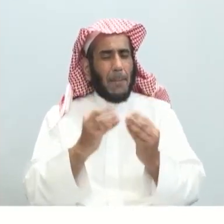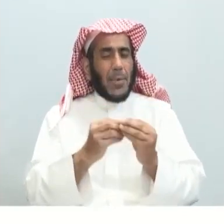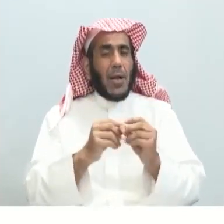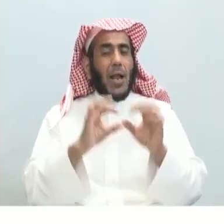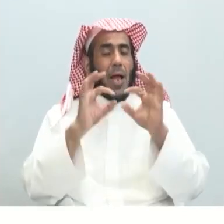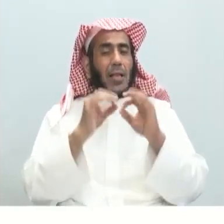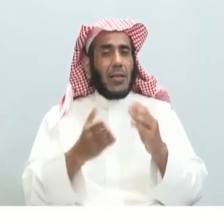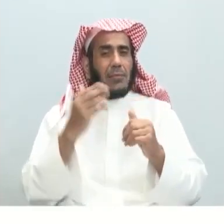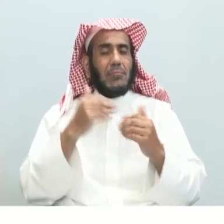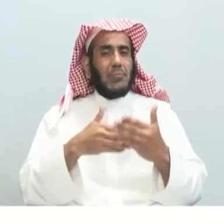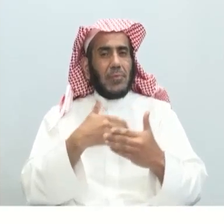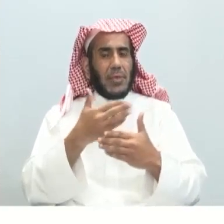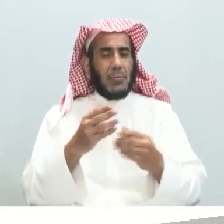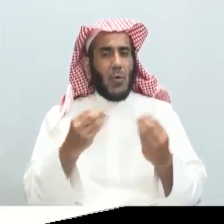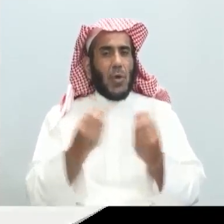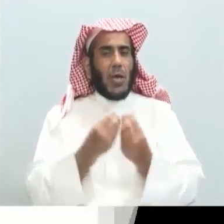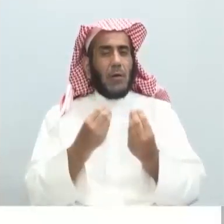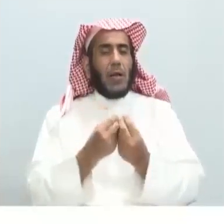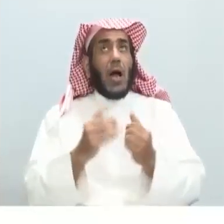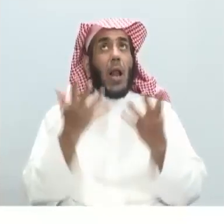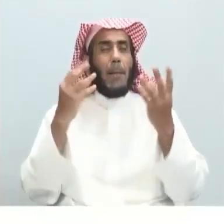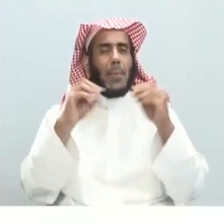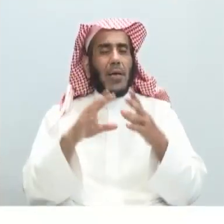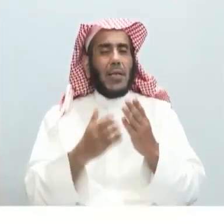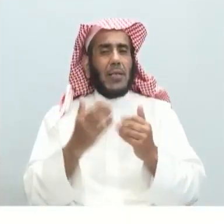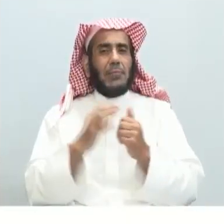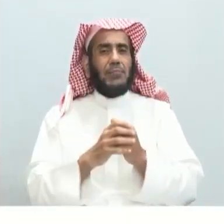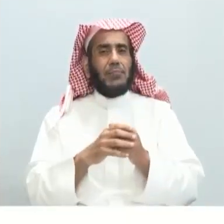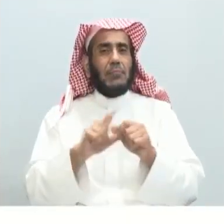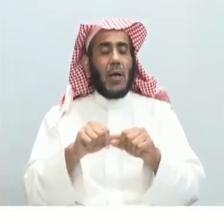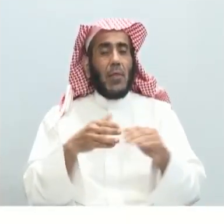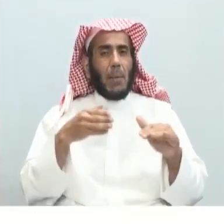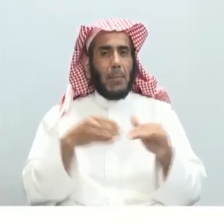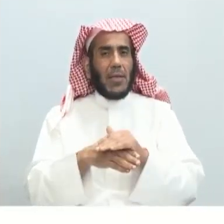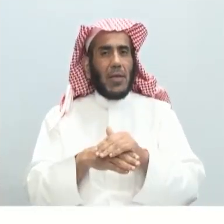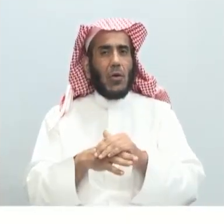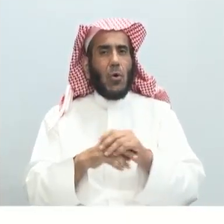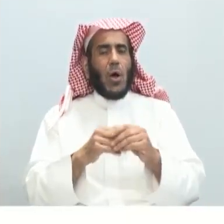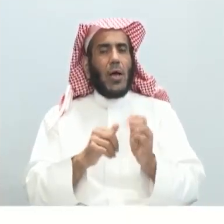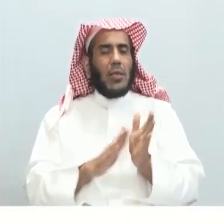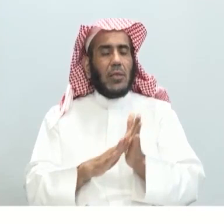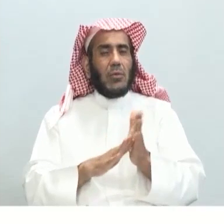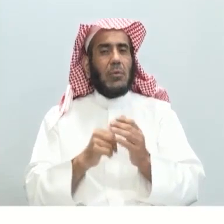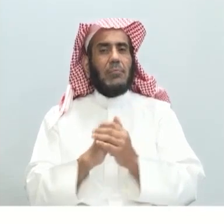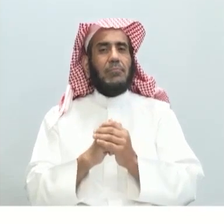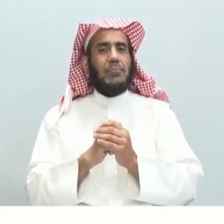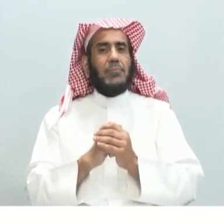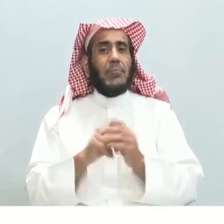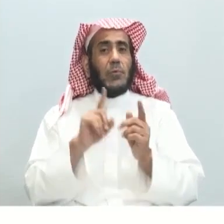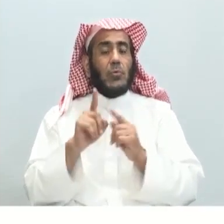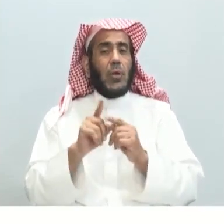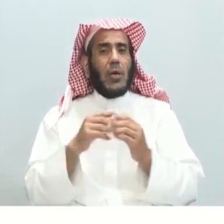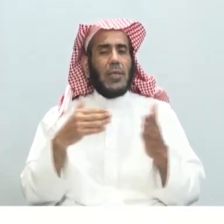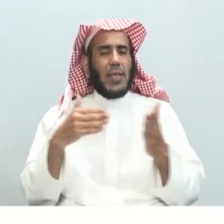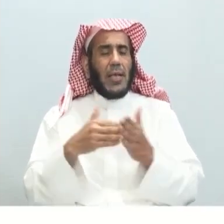الكريمات نبدا واياكم درسنا على بركه الله تعالى مع هذا المدخل وهذه التوط والتمهيد هنا قد